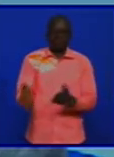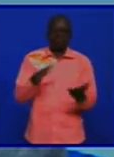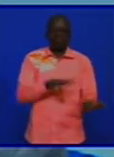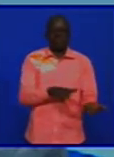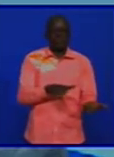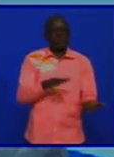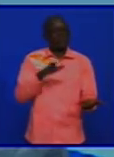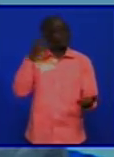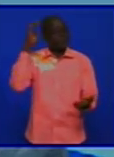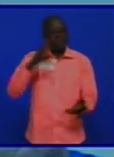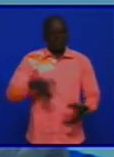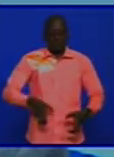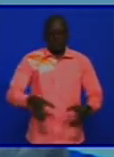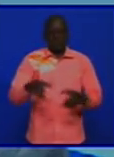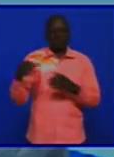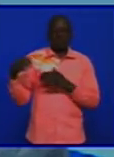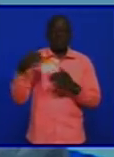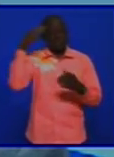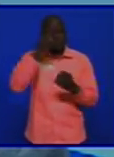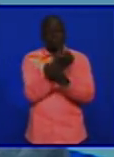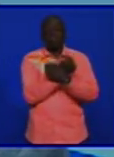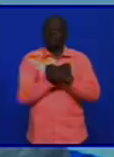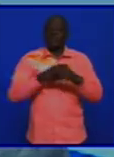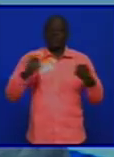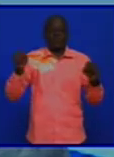d'honneur en essayant de sauver